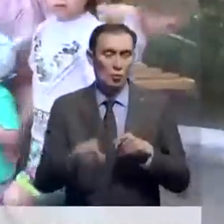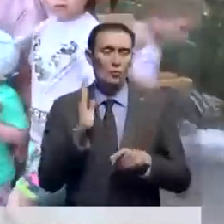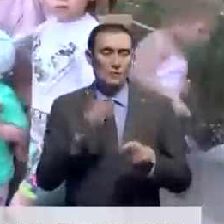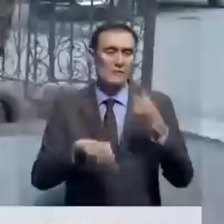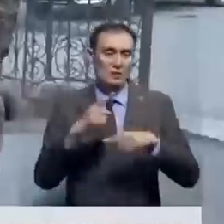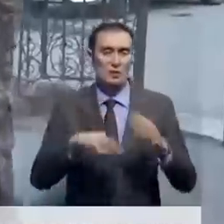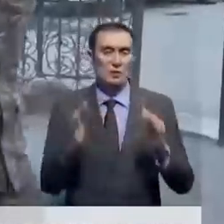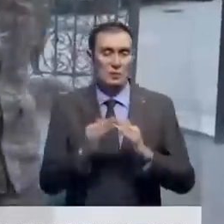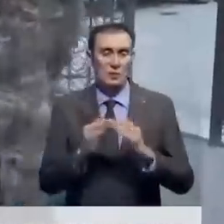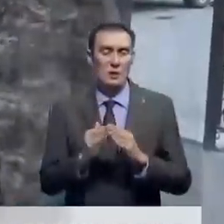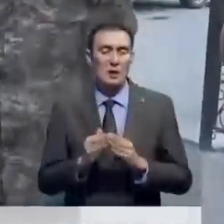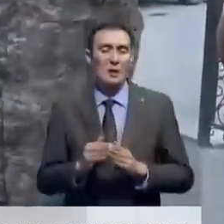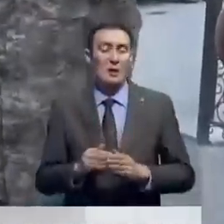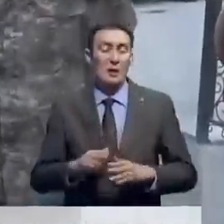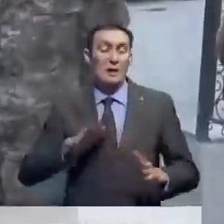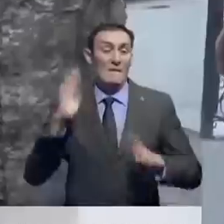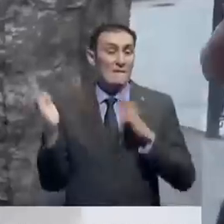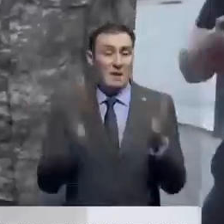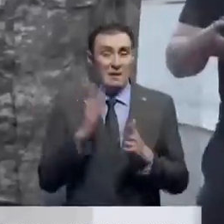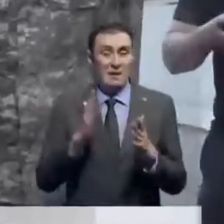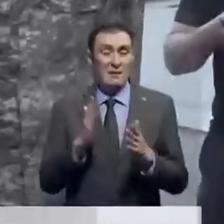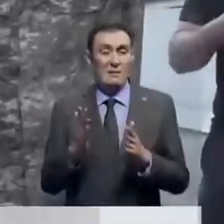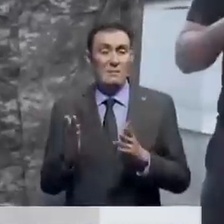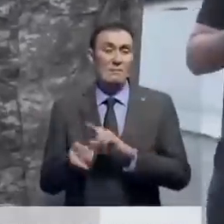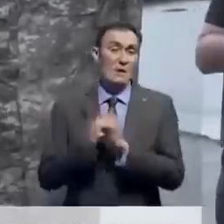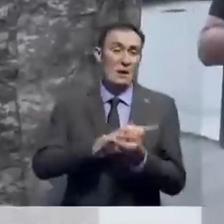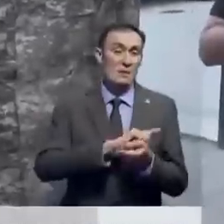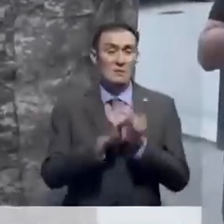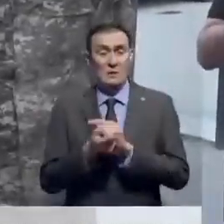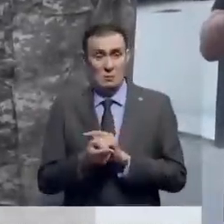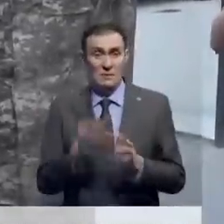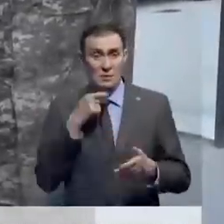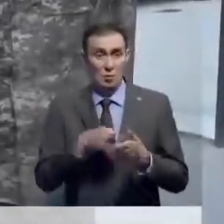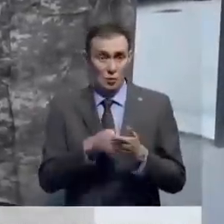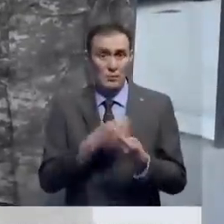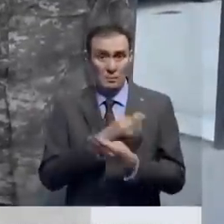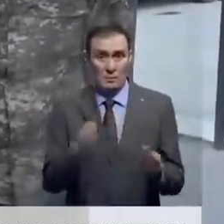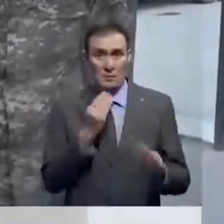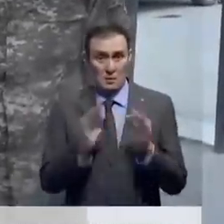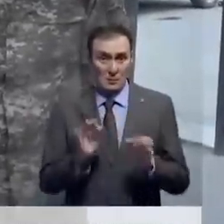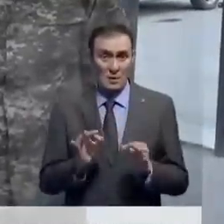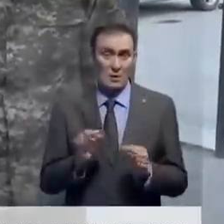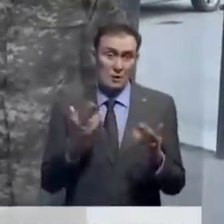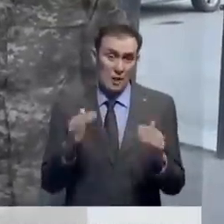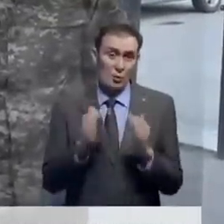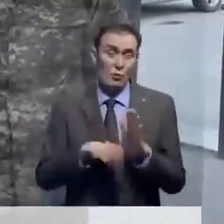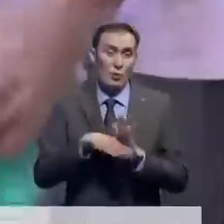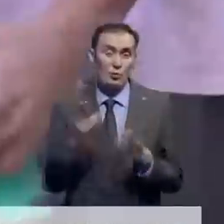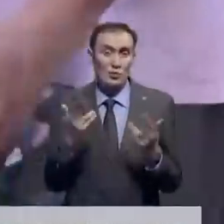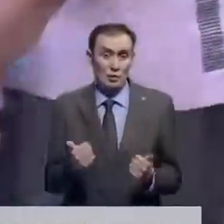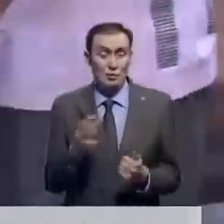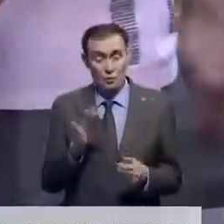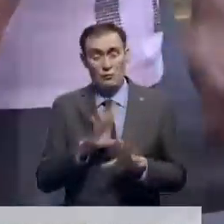недолго ветер меняется постоянно Ничего понятно что они дома